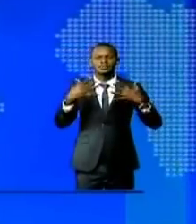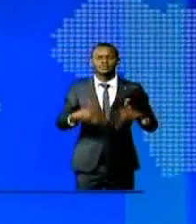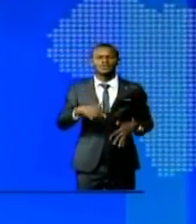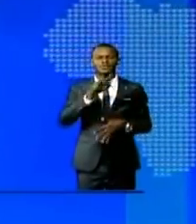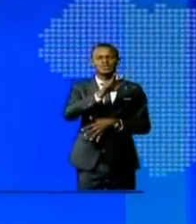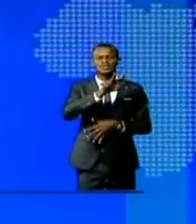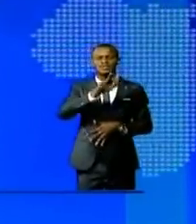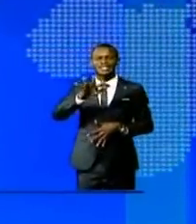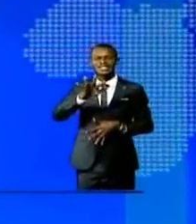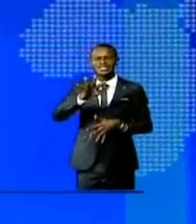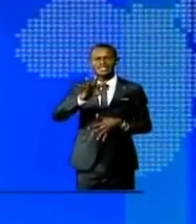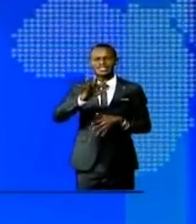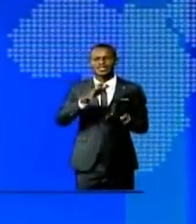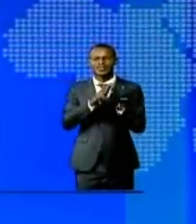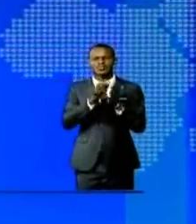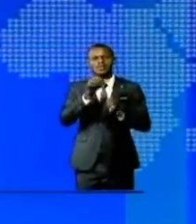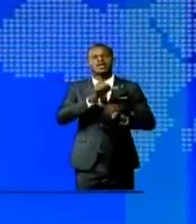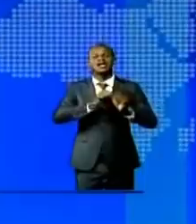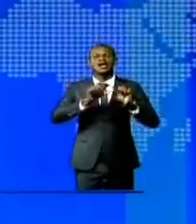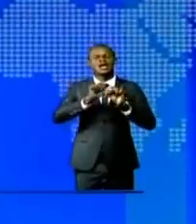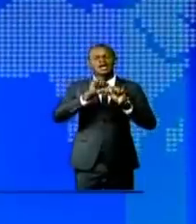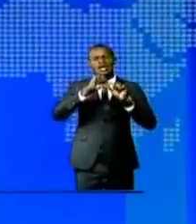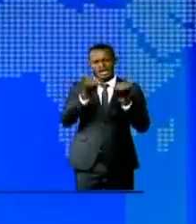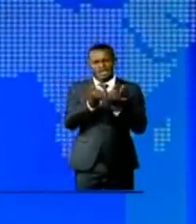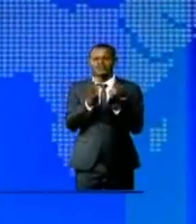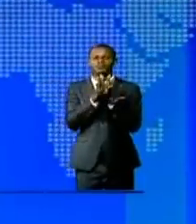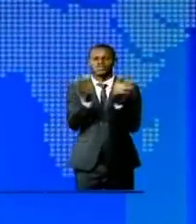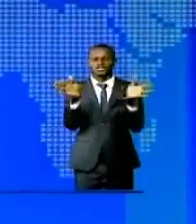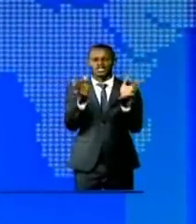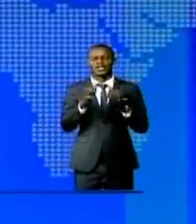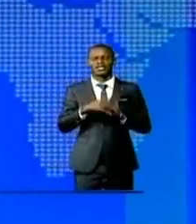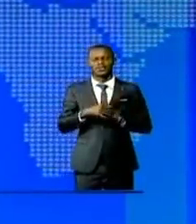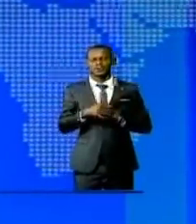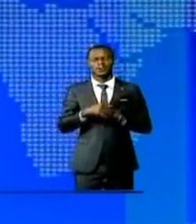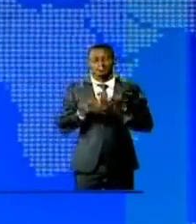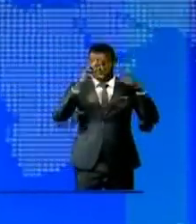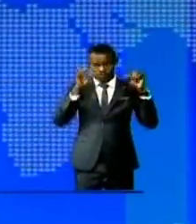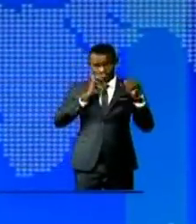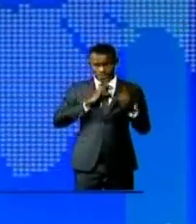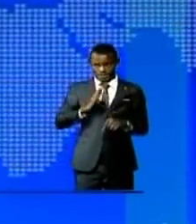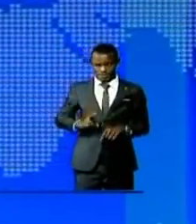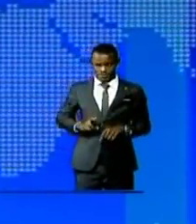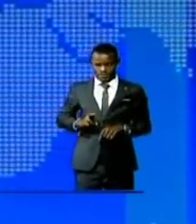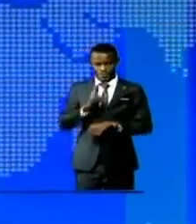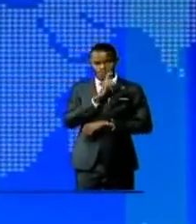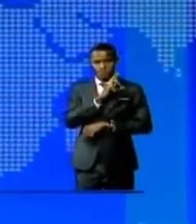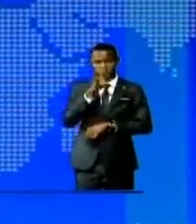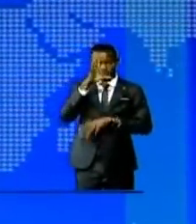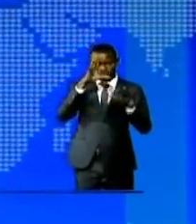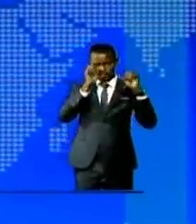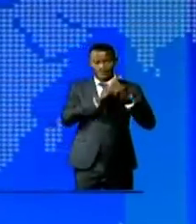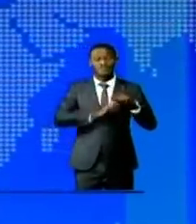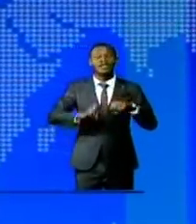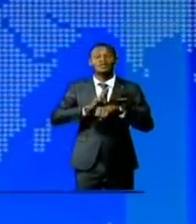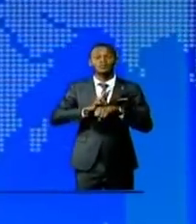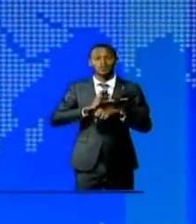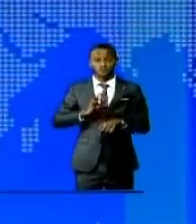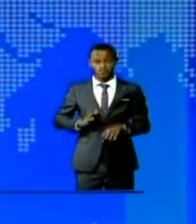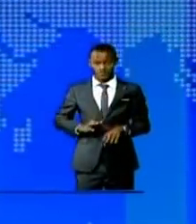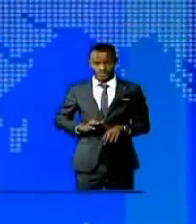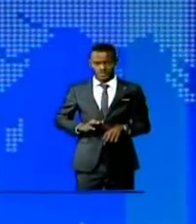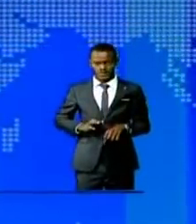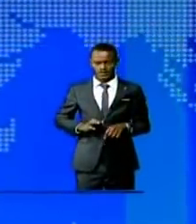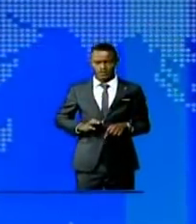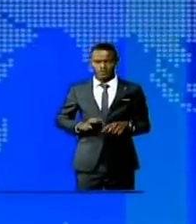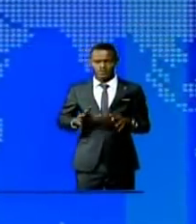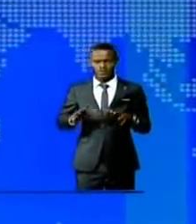africaine. Dans son discours bilan, le président de la République démocratique du Congo, Félix-Antoine Tshisekedi Tshilombo, président sortant